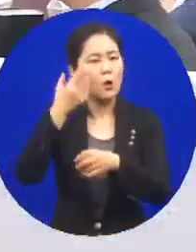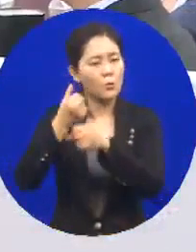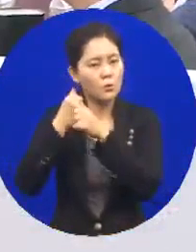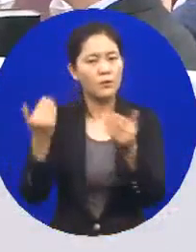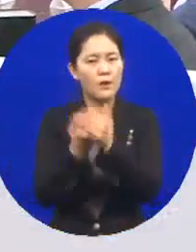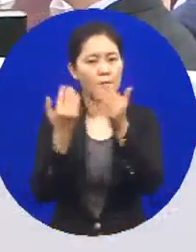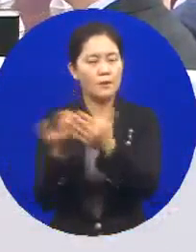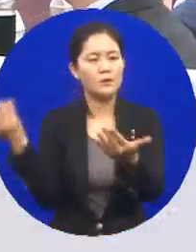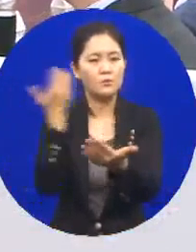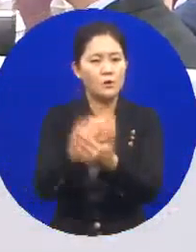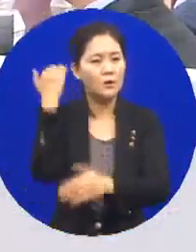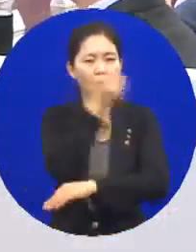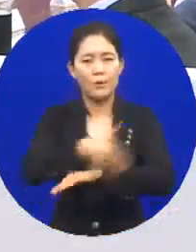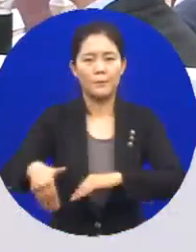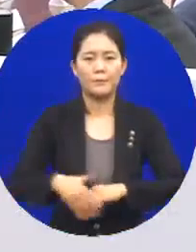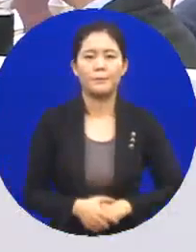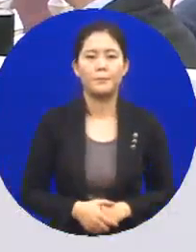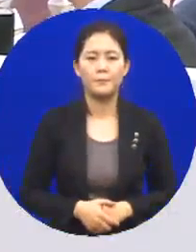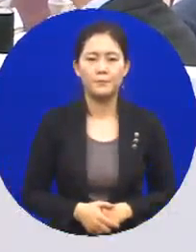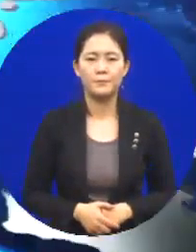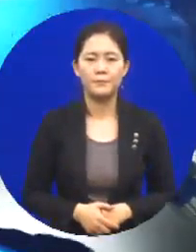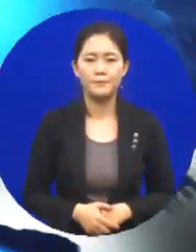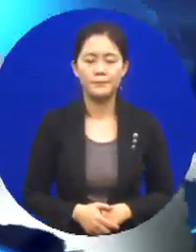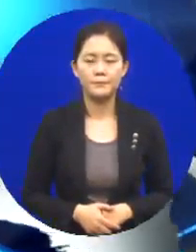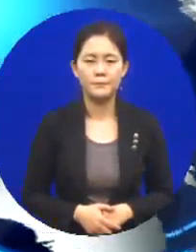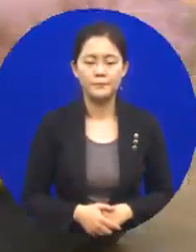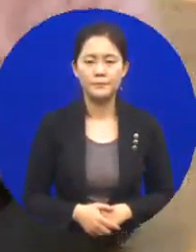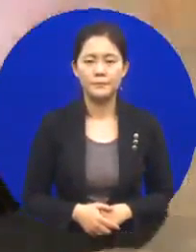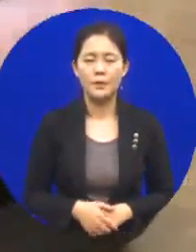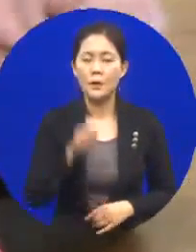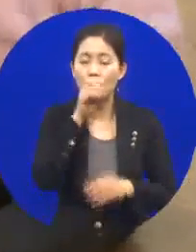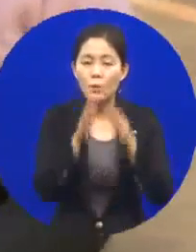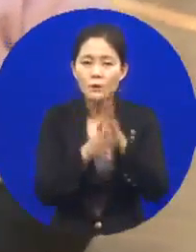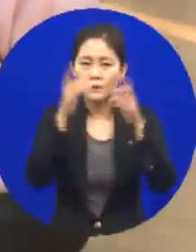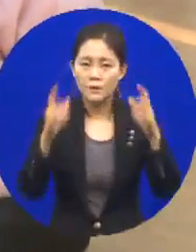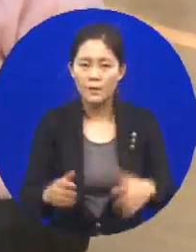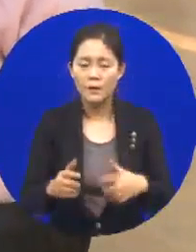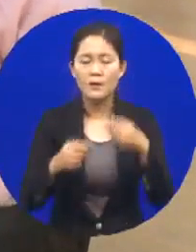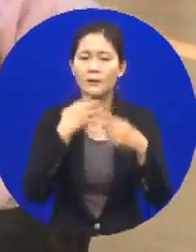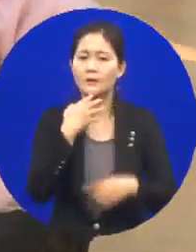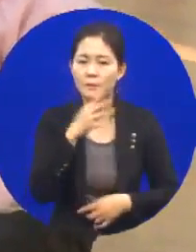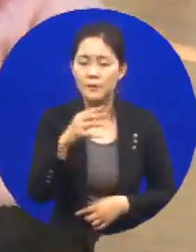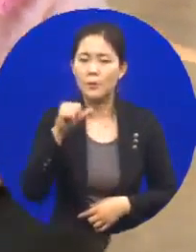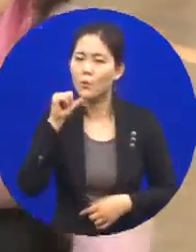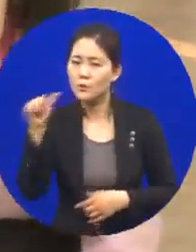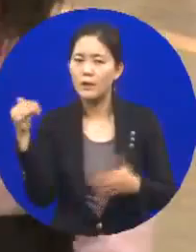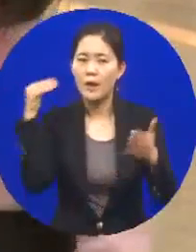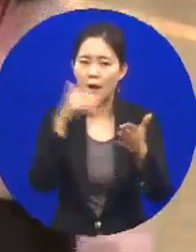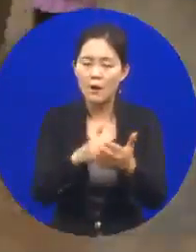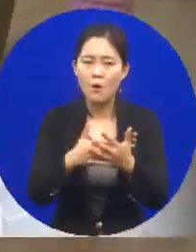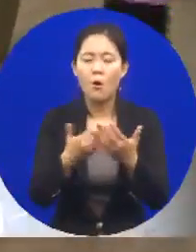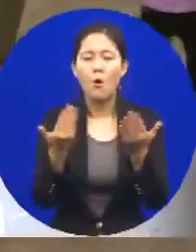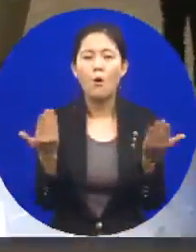연구개발 업종이 입주할 예정입니다. 용인 씨가 만 3세에서 5세까지